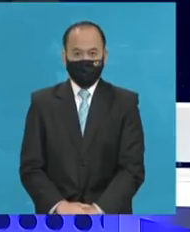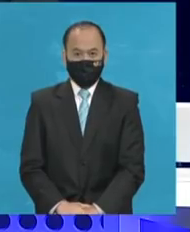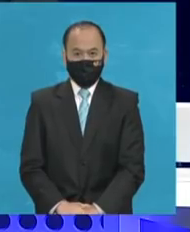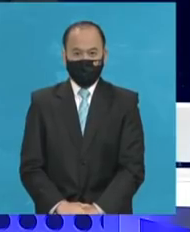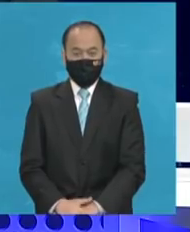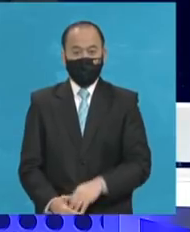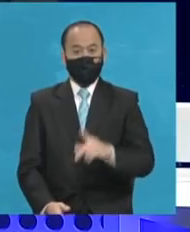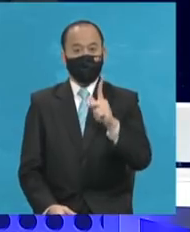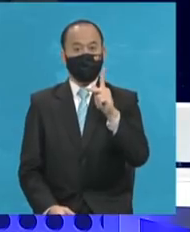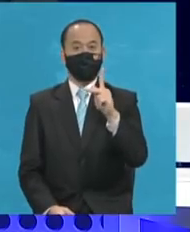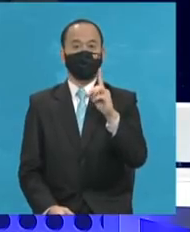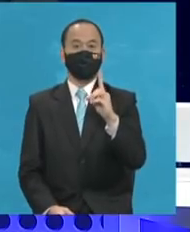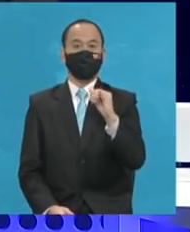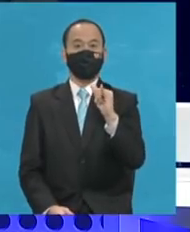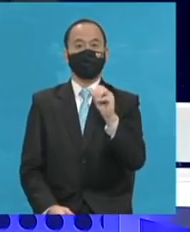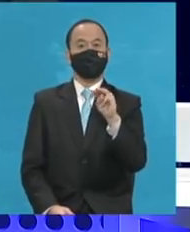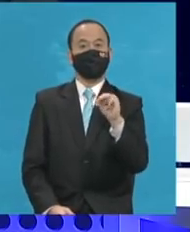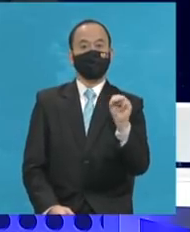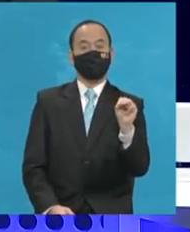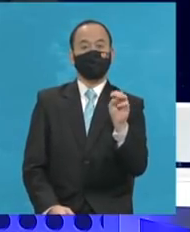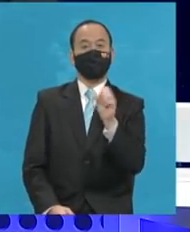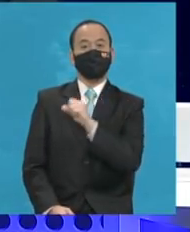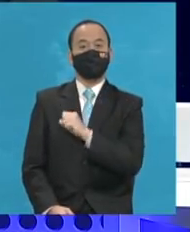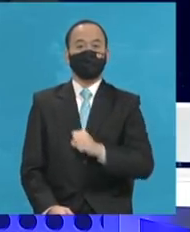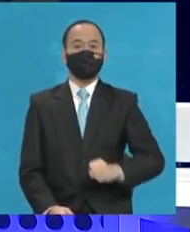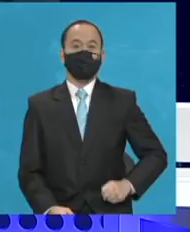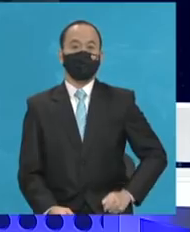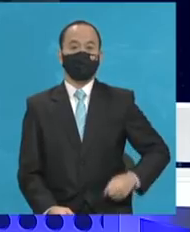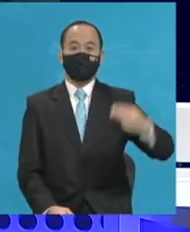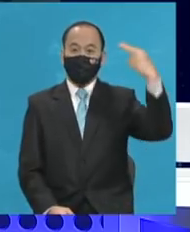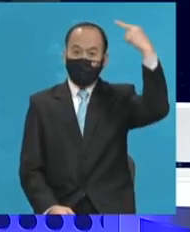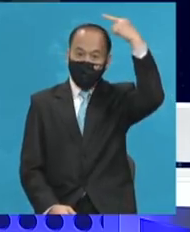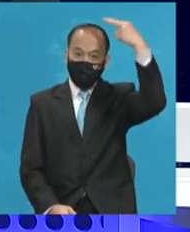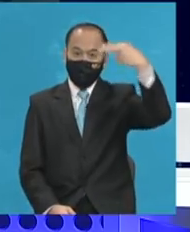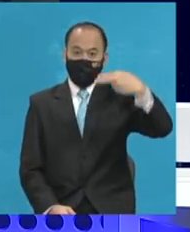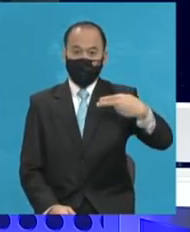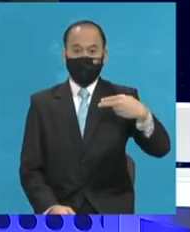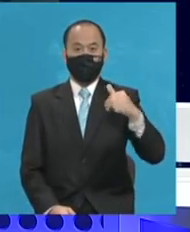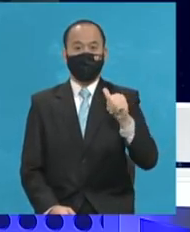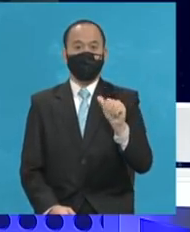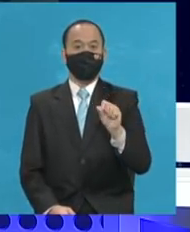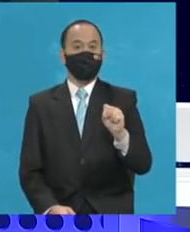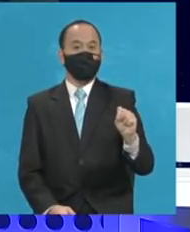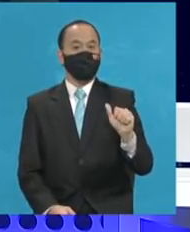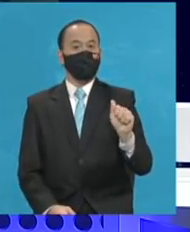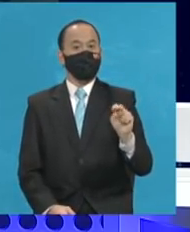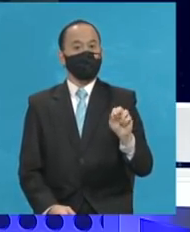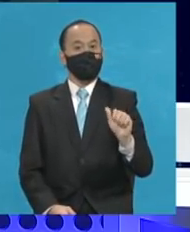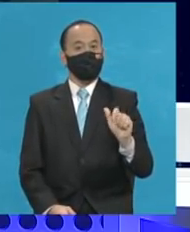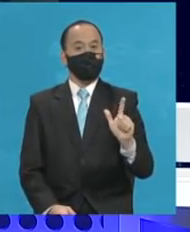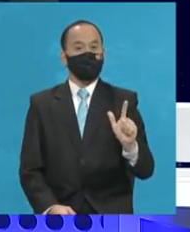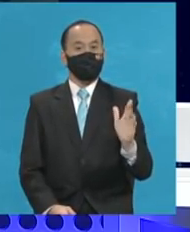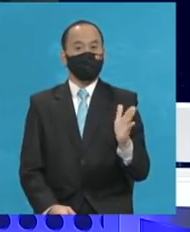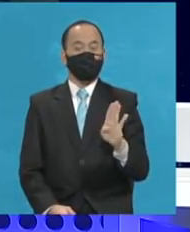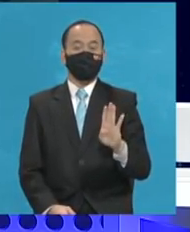Hai kebawah duli Yang Maha Mulia Paduka seri Baginda Sultan Haji Hassanal Bolkiah mu'izzaddin waddaulah I bring